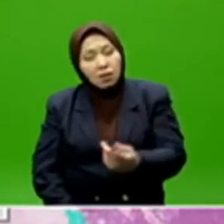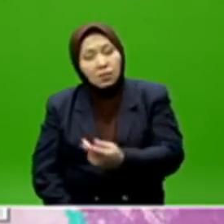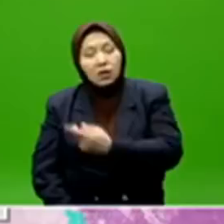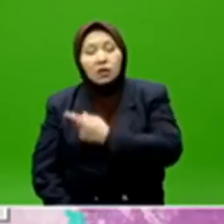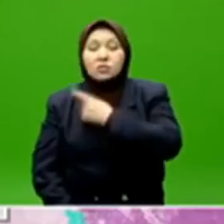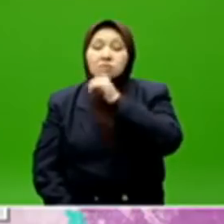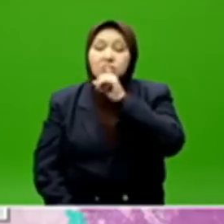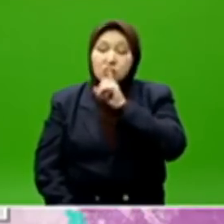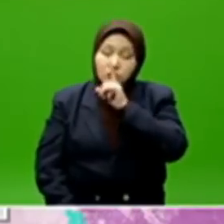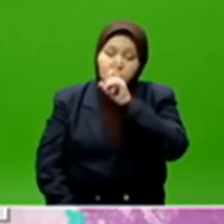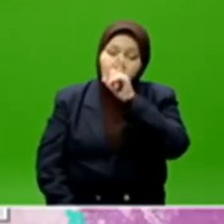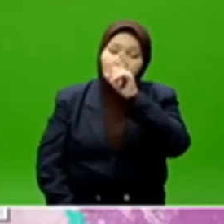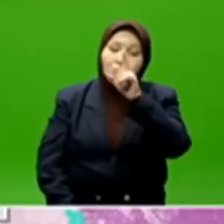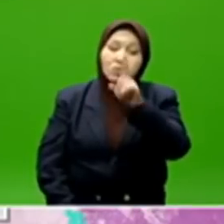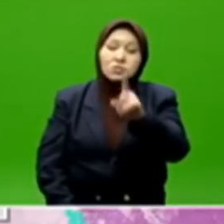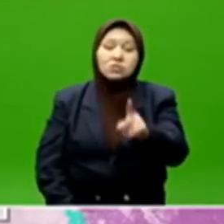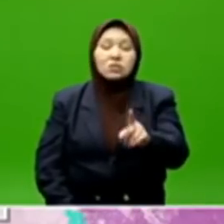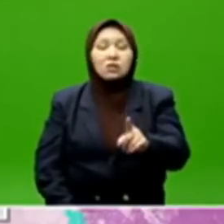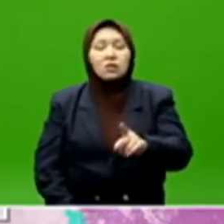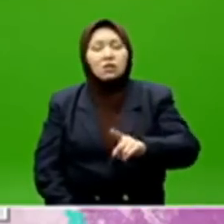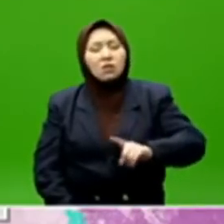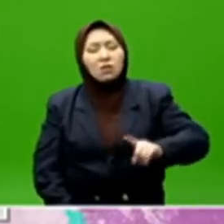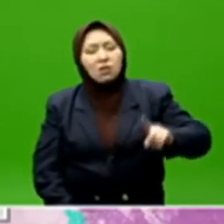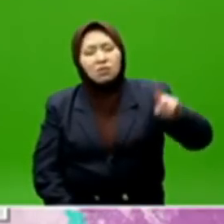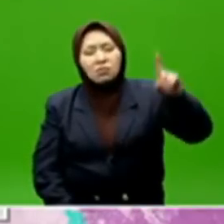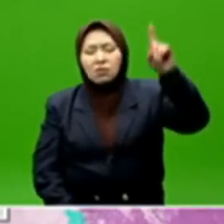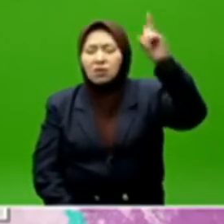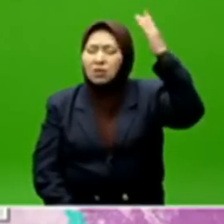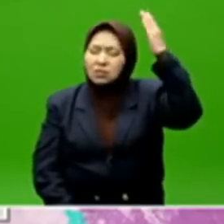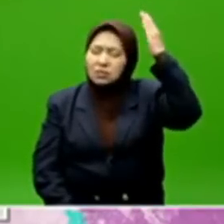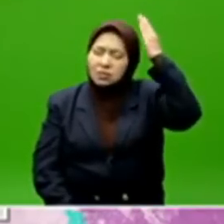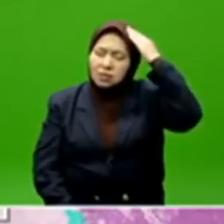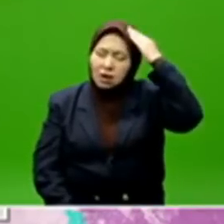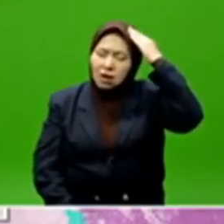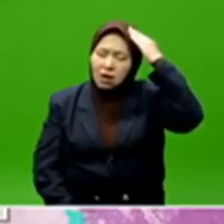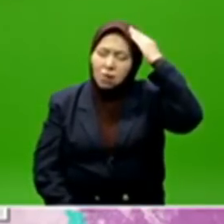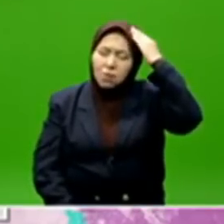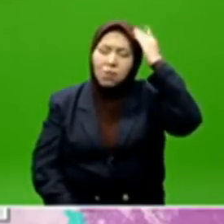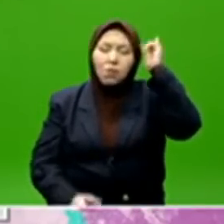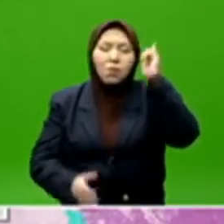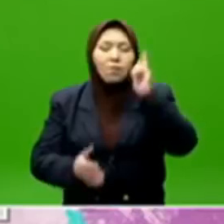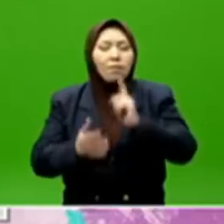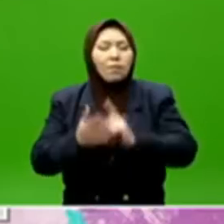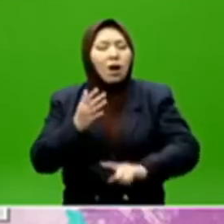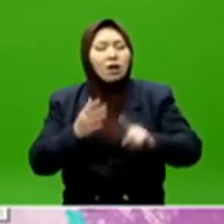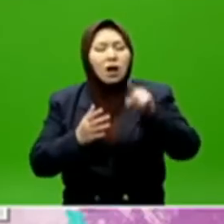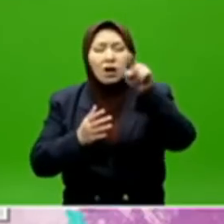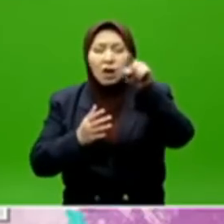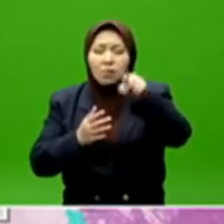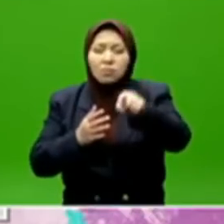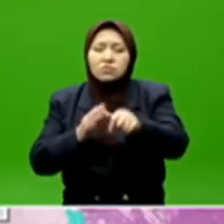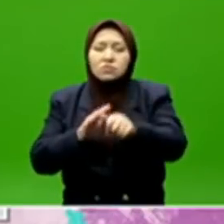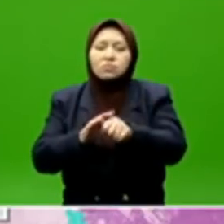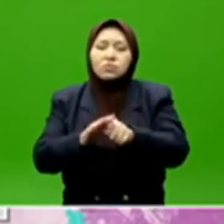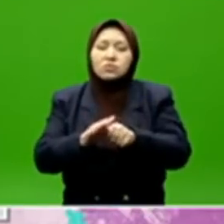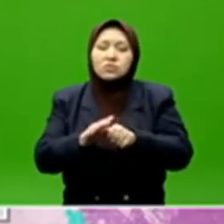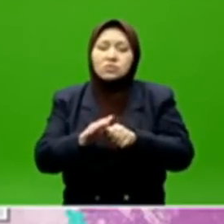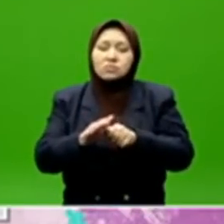إنك تعلم ما نخفي وما نعلن